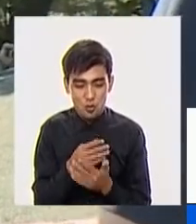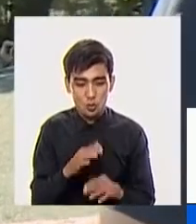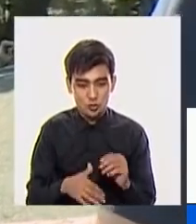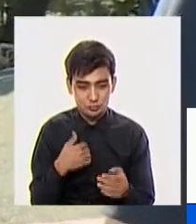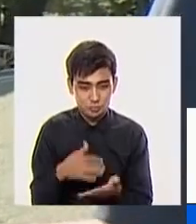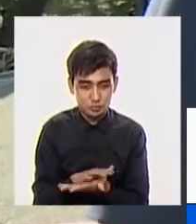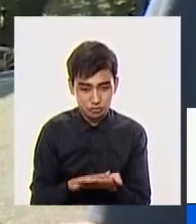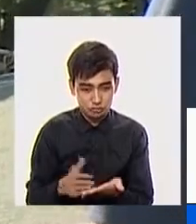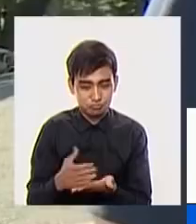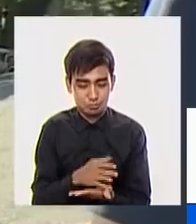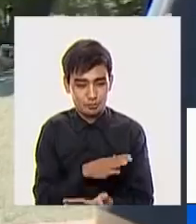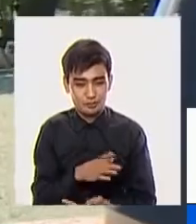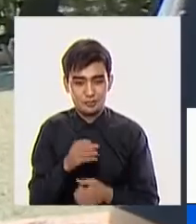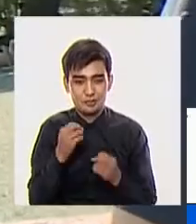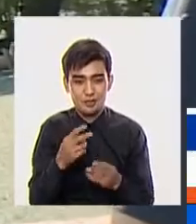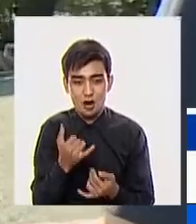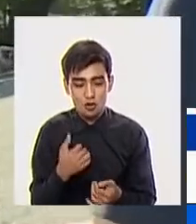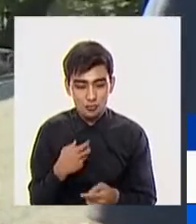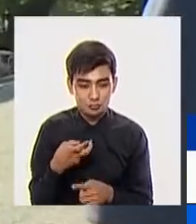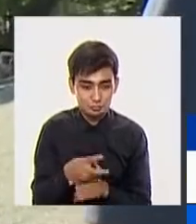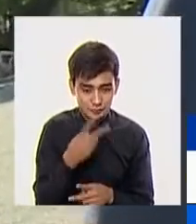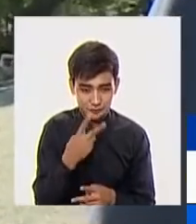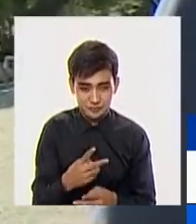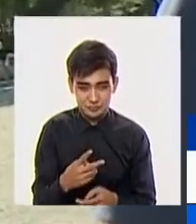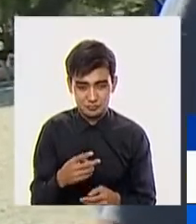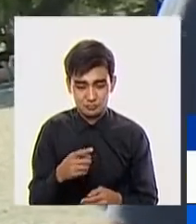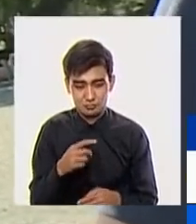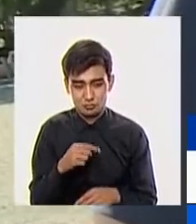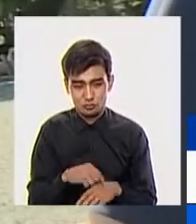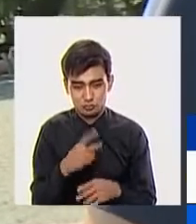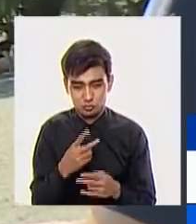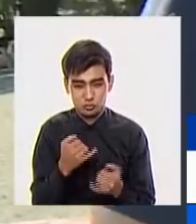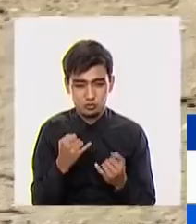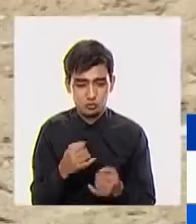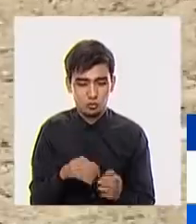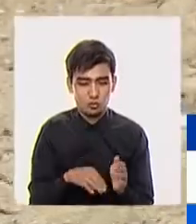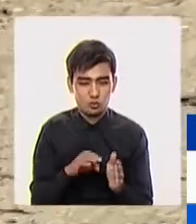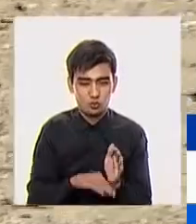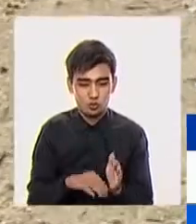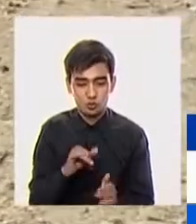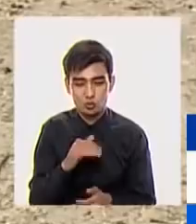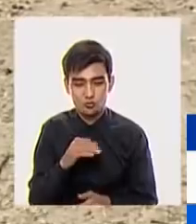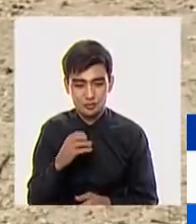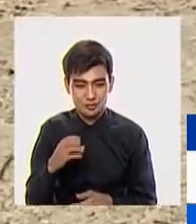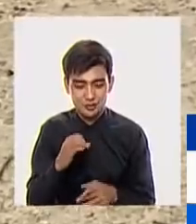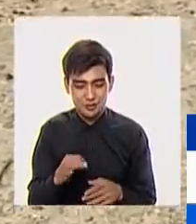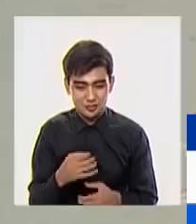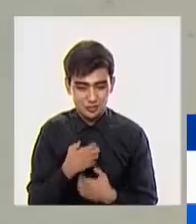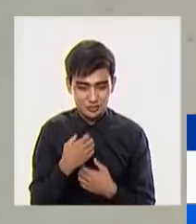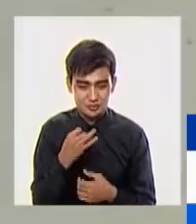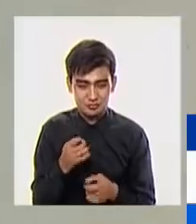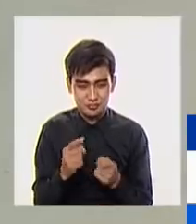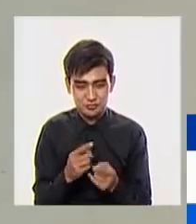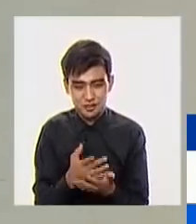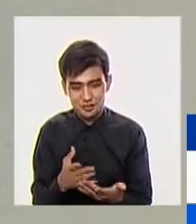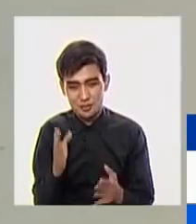пляж. Вот сейчас приходим и видите, в каком состоянии этот пляж находится. Отсюда начали рейды специалисты